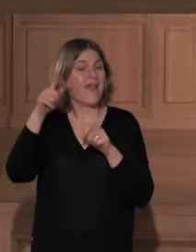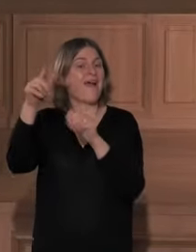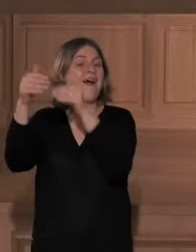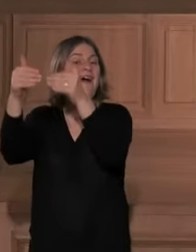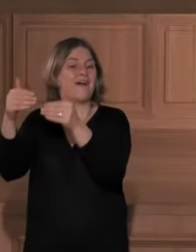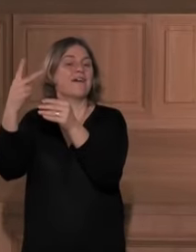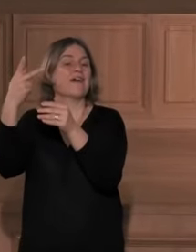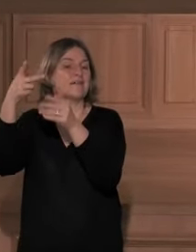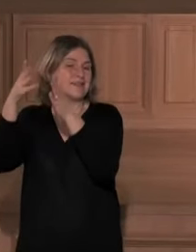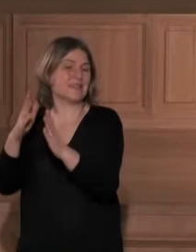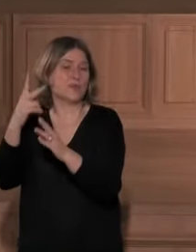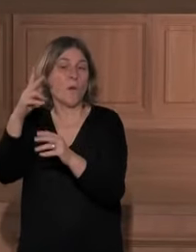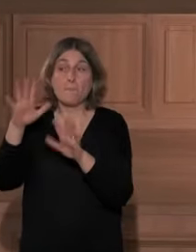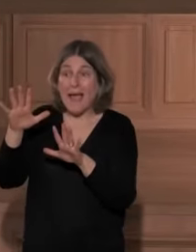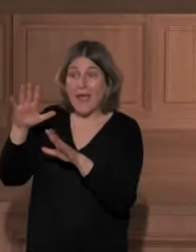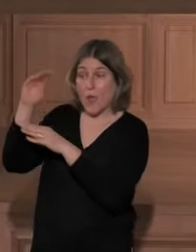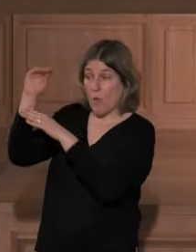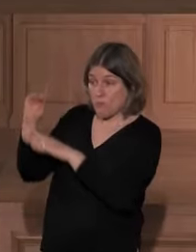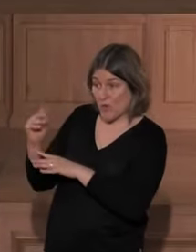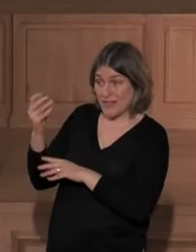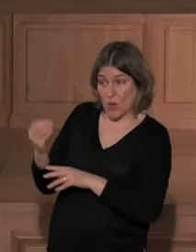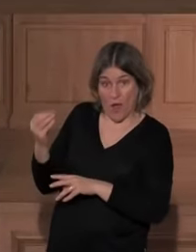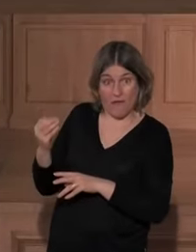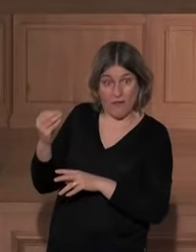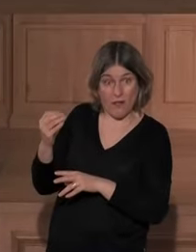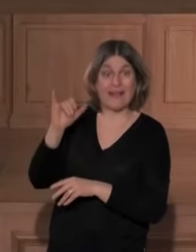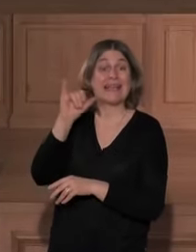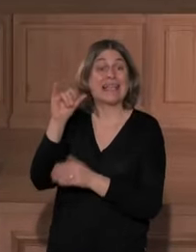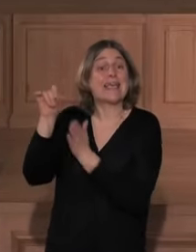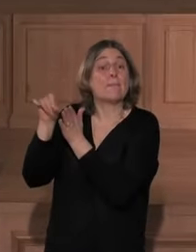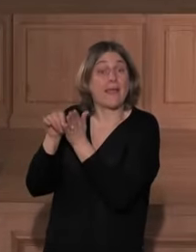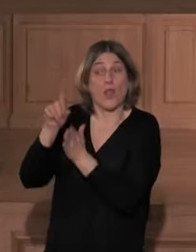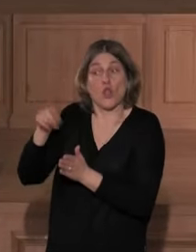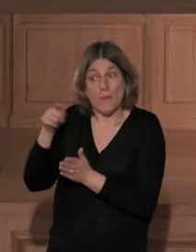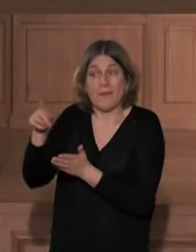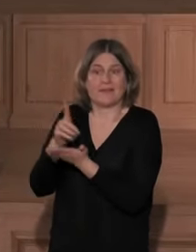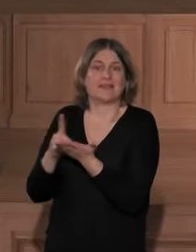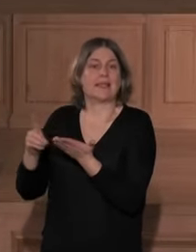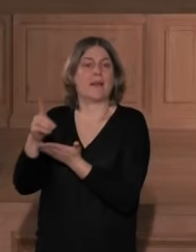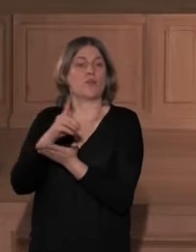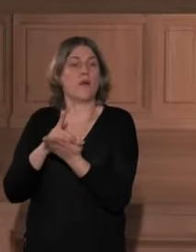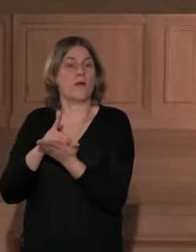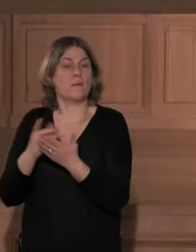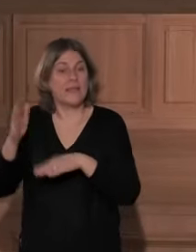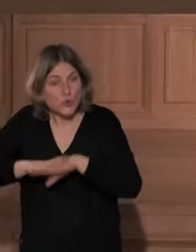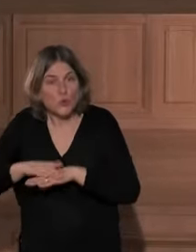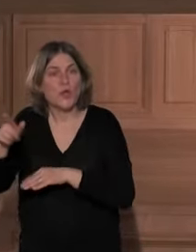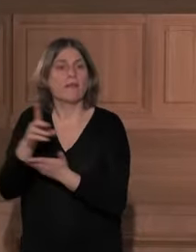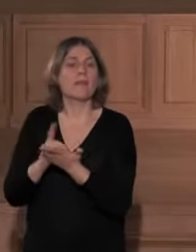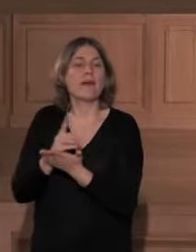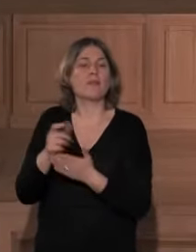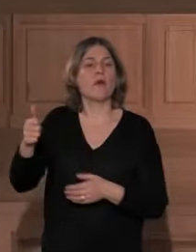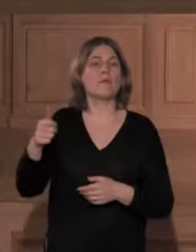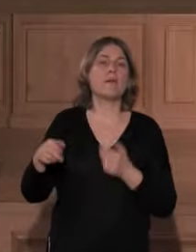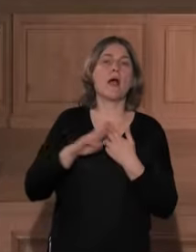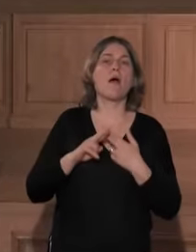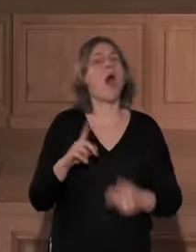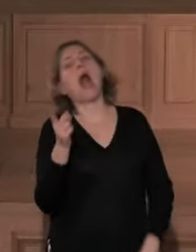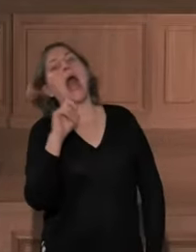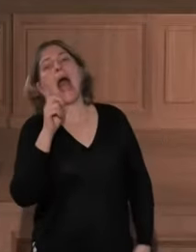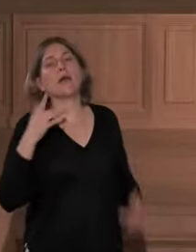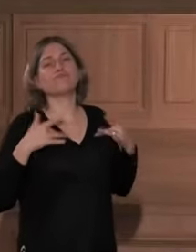dans la protection de l'enfance, quand vous prenez un enfant à charge, c'est le département à qui vous facturez. Sauf que le département a dit